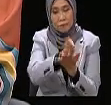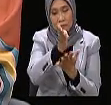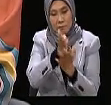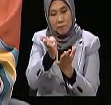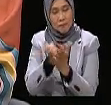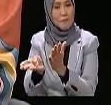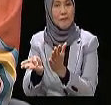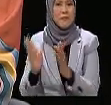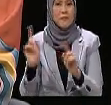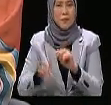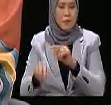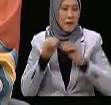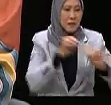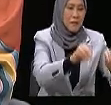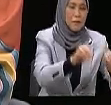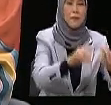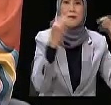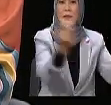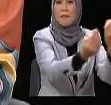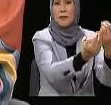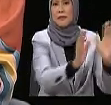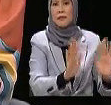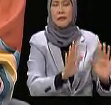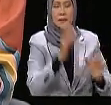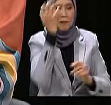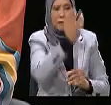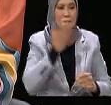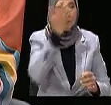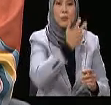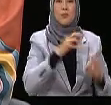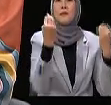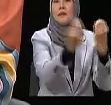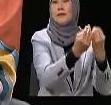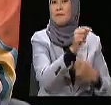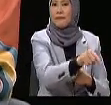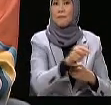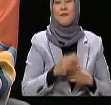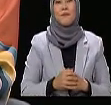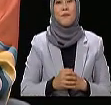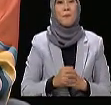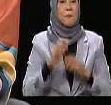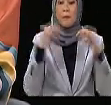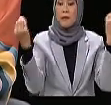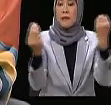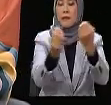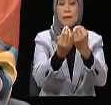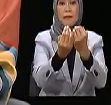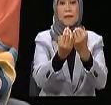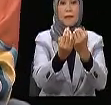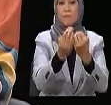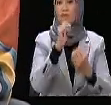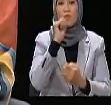dalam masyarakat menyebabkan masyarakat mikleo pada saya buka masyarakat yang Hai